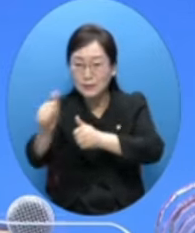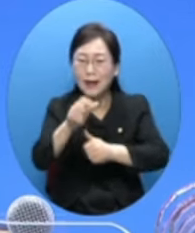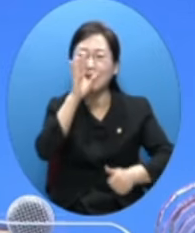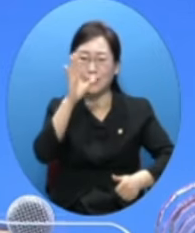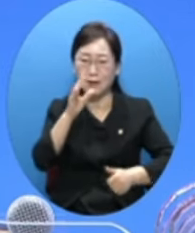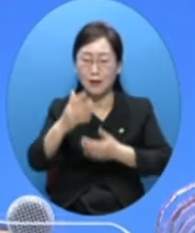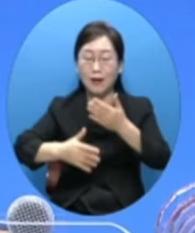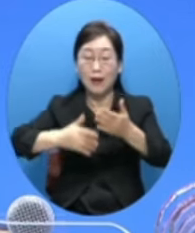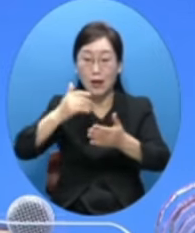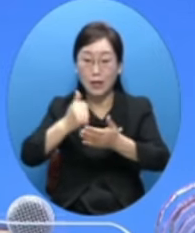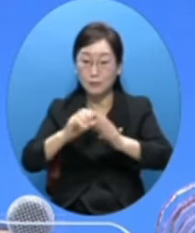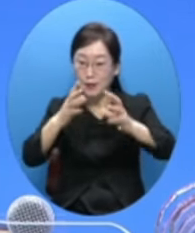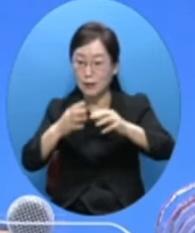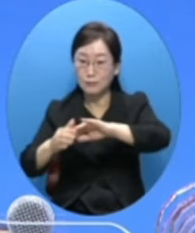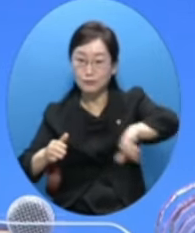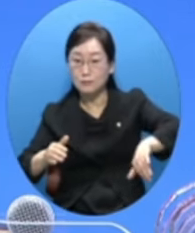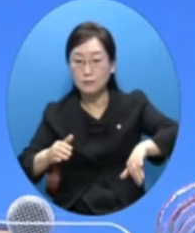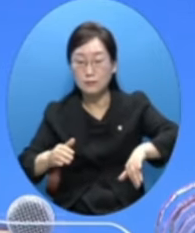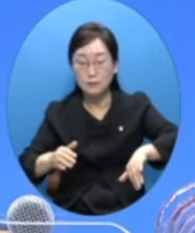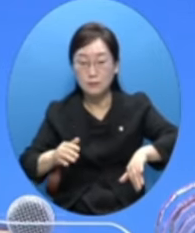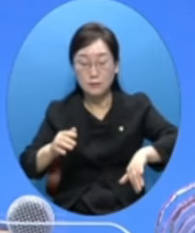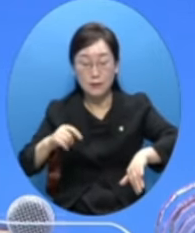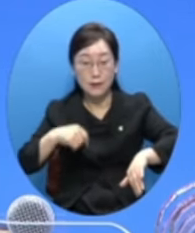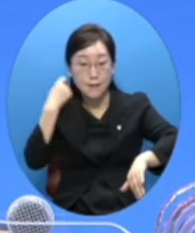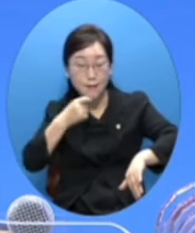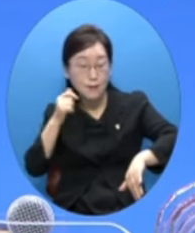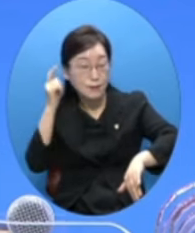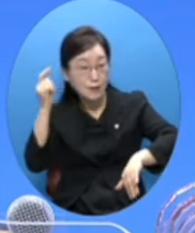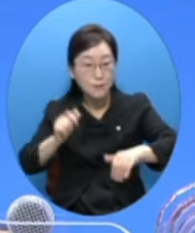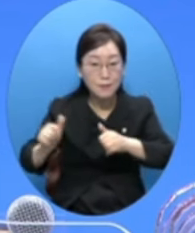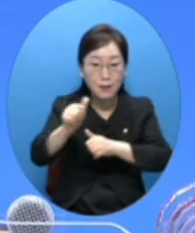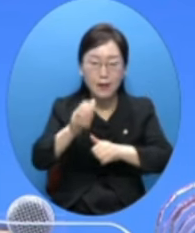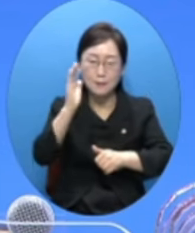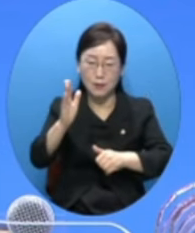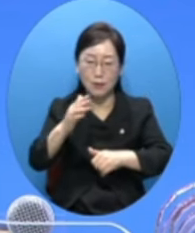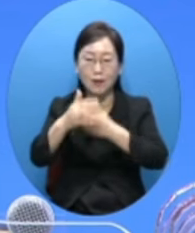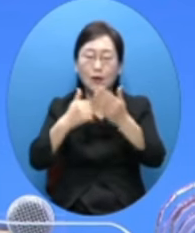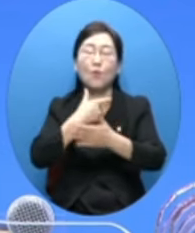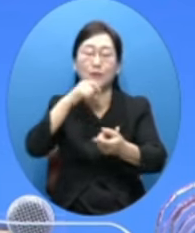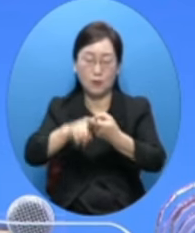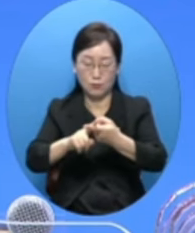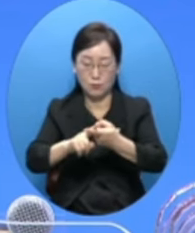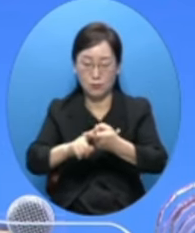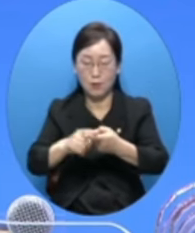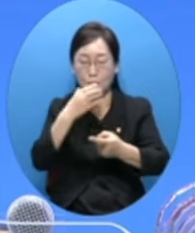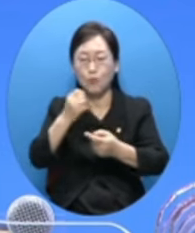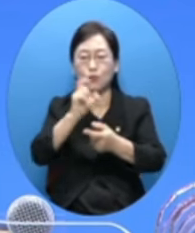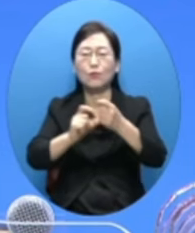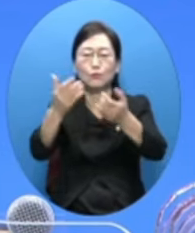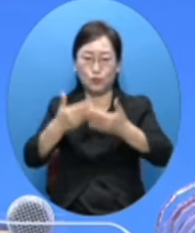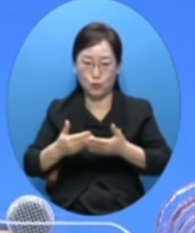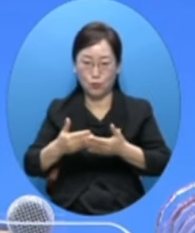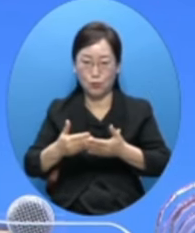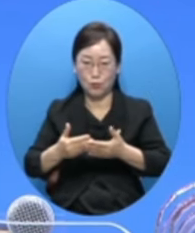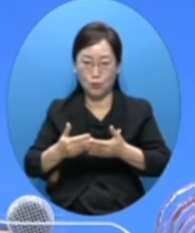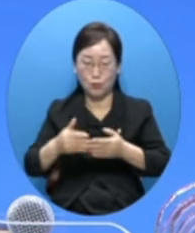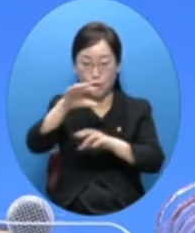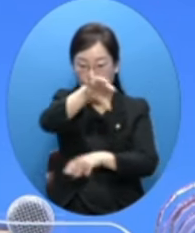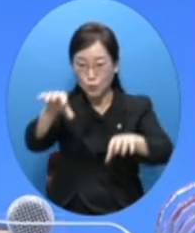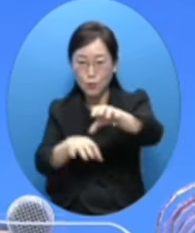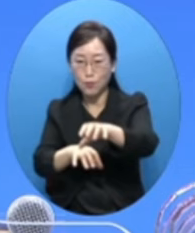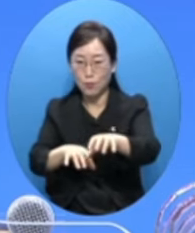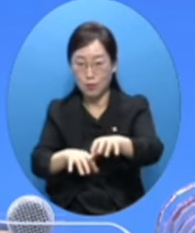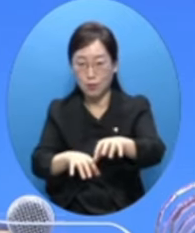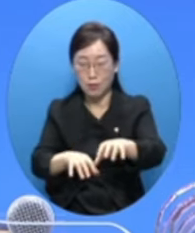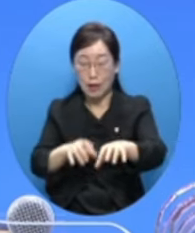뜻이 앞서가면 하나님께서 이 모든 것을 우리에게 더하여 주실 것입니다. 순서를 바꾸면 될 것도 안